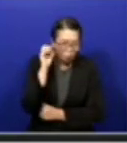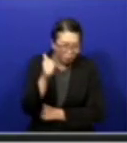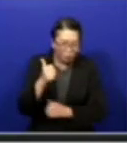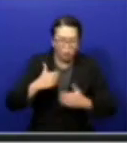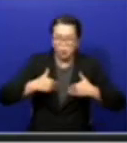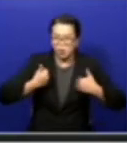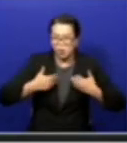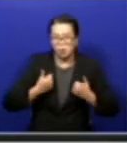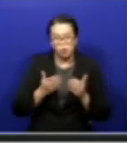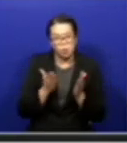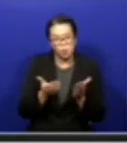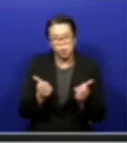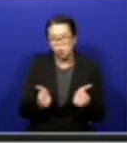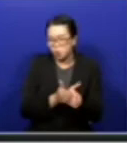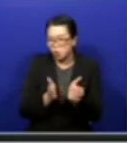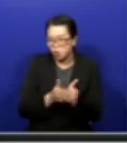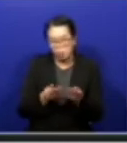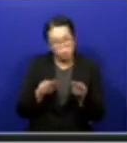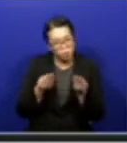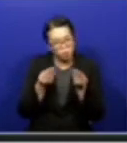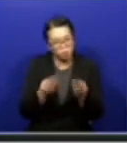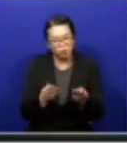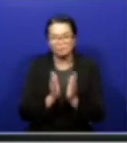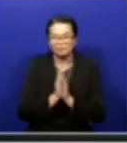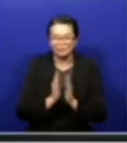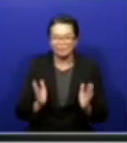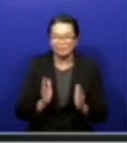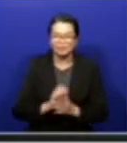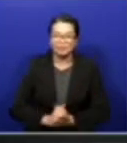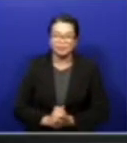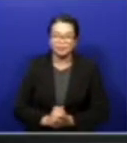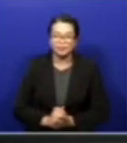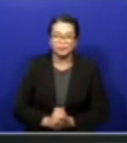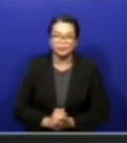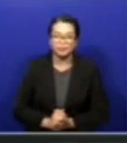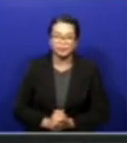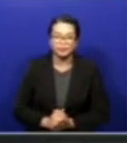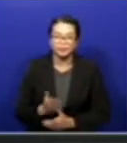ซ่ซ้องสรรเสริญทั้งแผ่นดินครับขอบคุณครับ ครับขอบคุณท่านกระจิตครับ